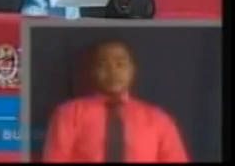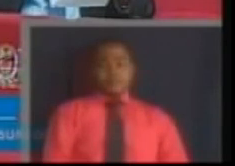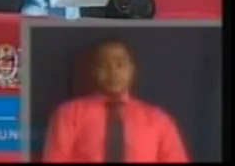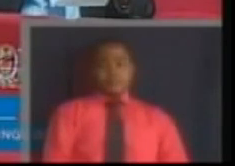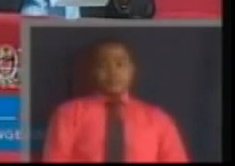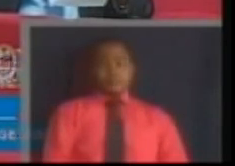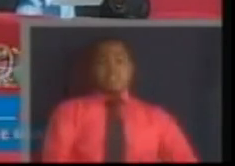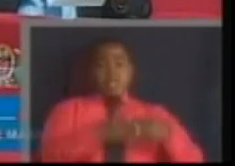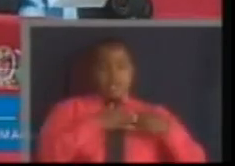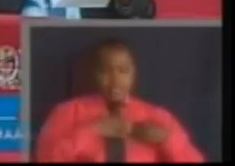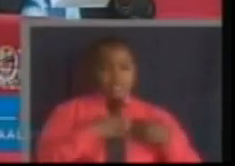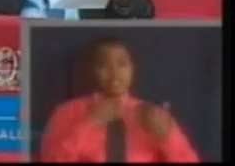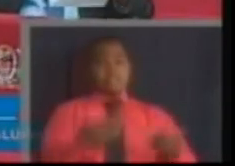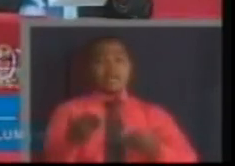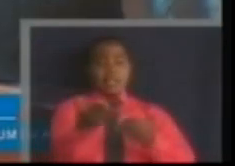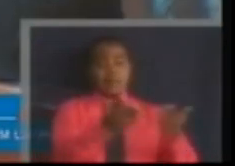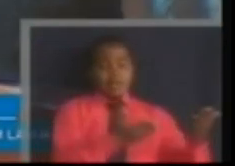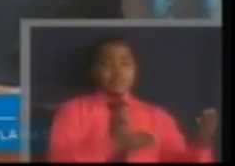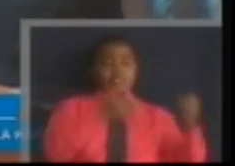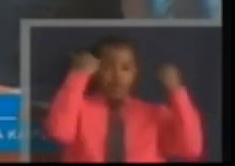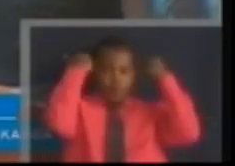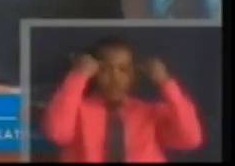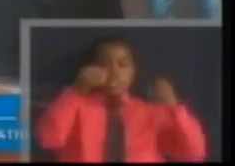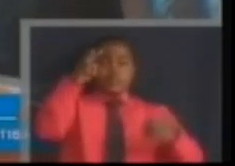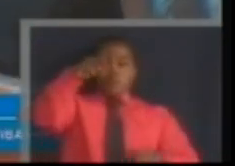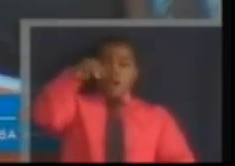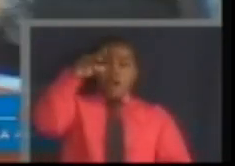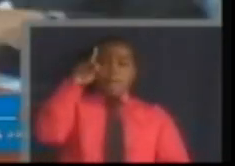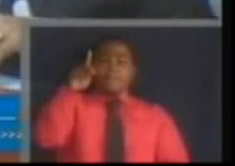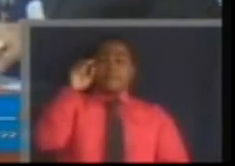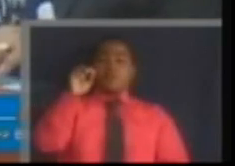Asante, naomba mheshimiwa Mkosamali achangie.